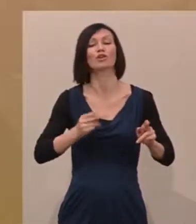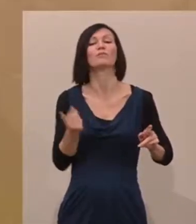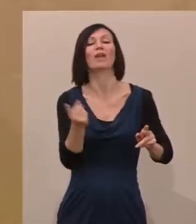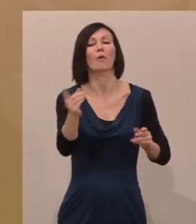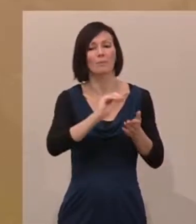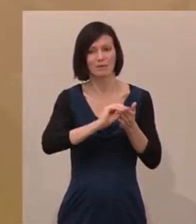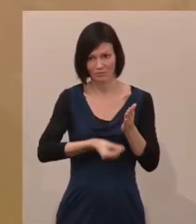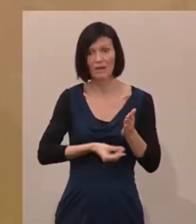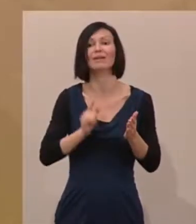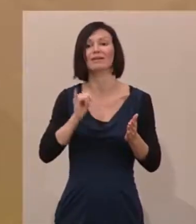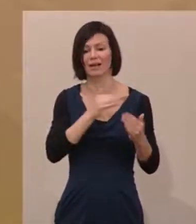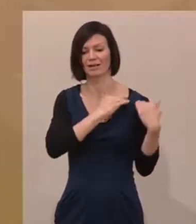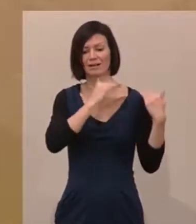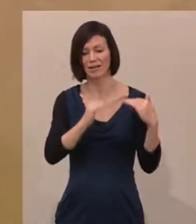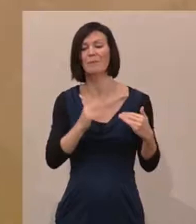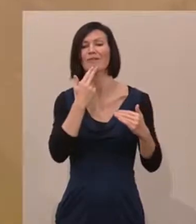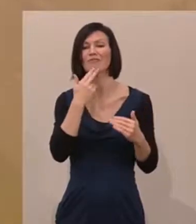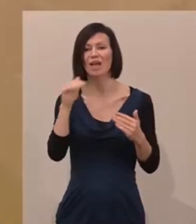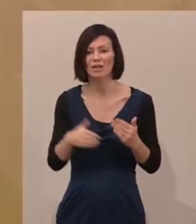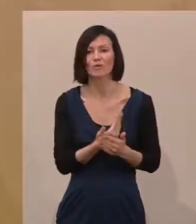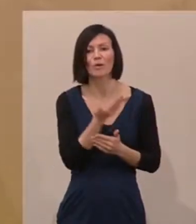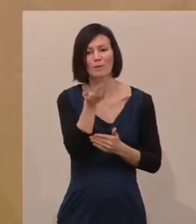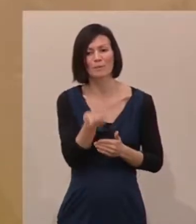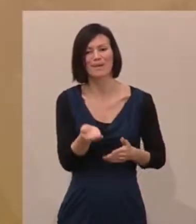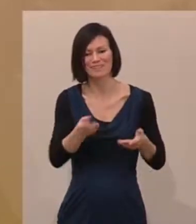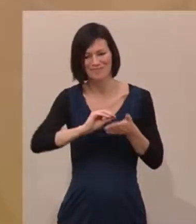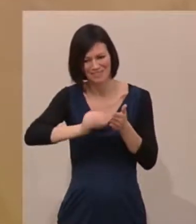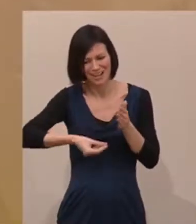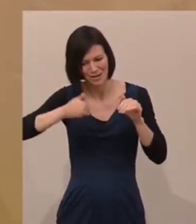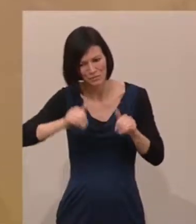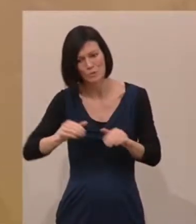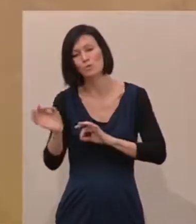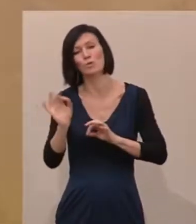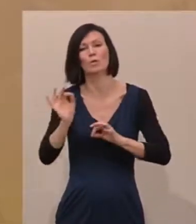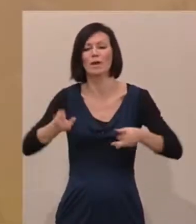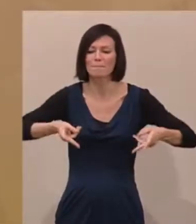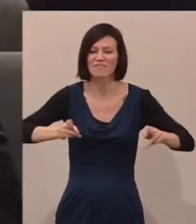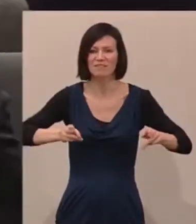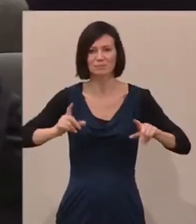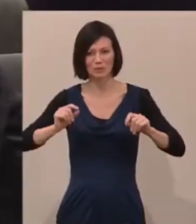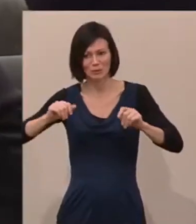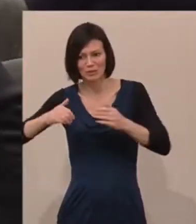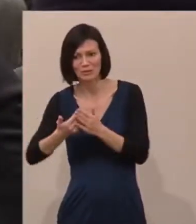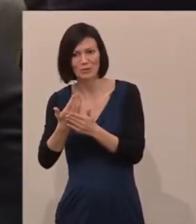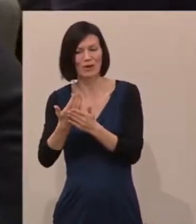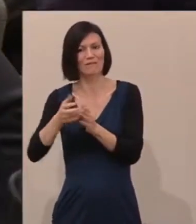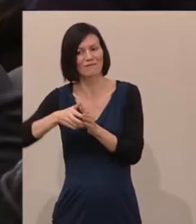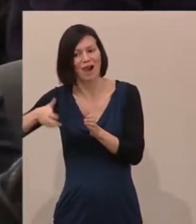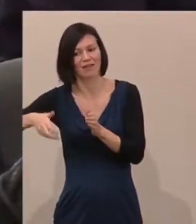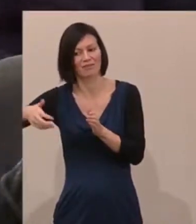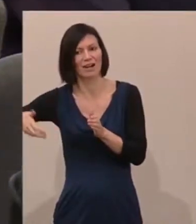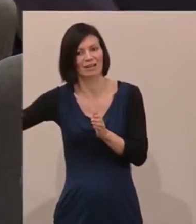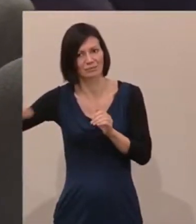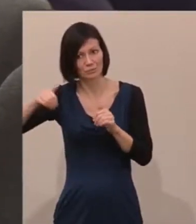für jene, die neue Mietverträge abschließen müssen oder für jene, die in befristeten Mietverträgen wohnen. Und das